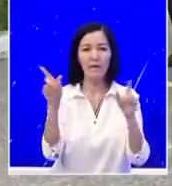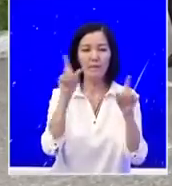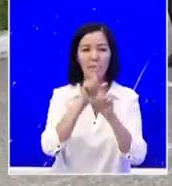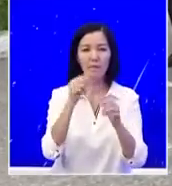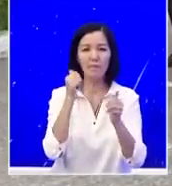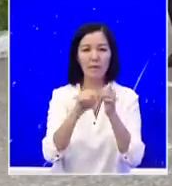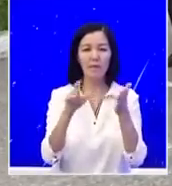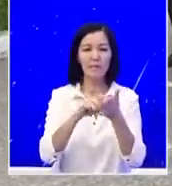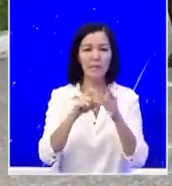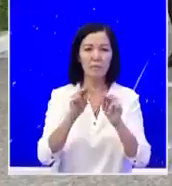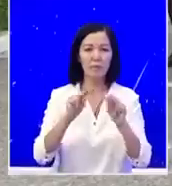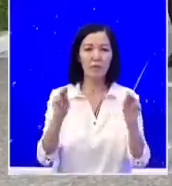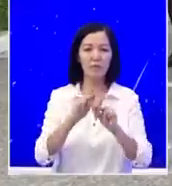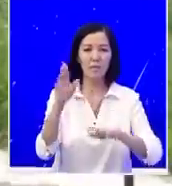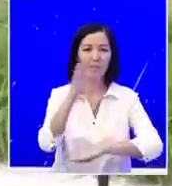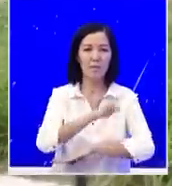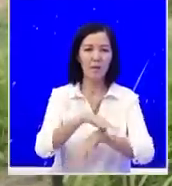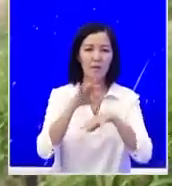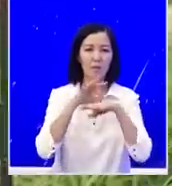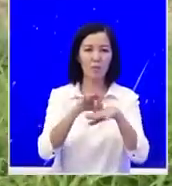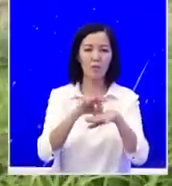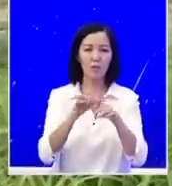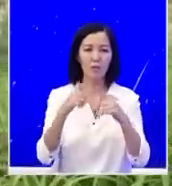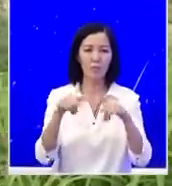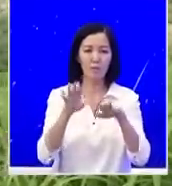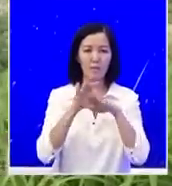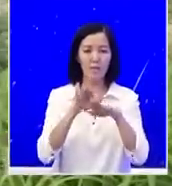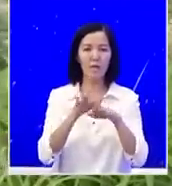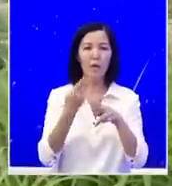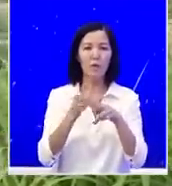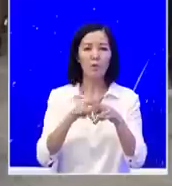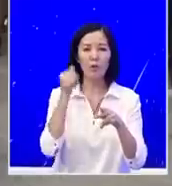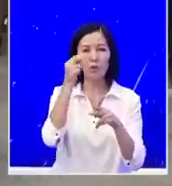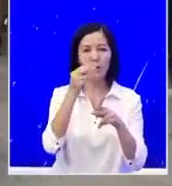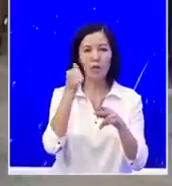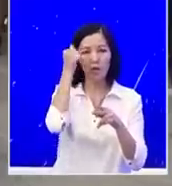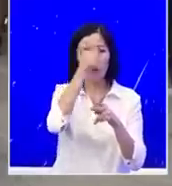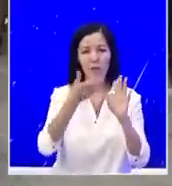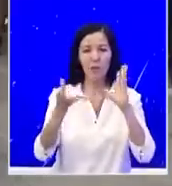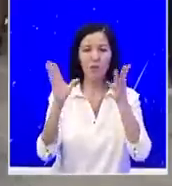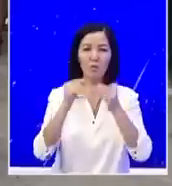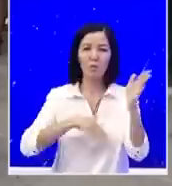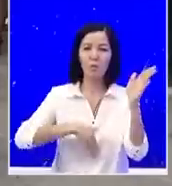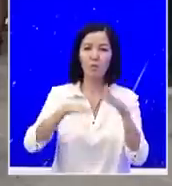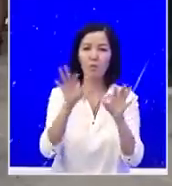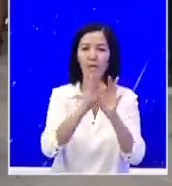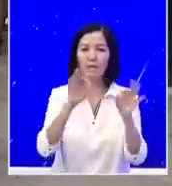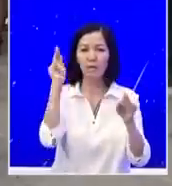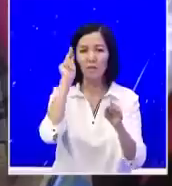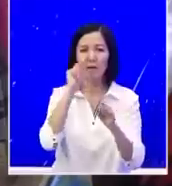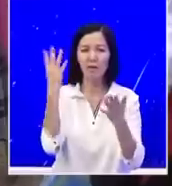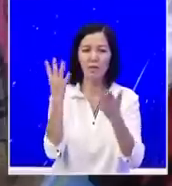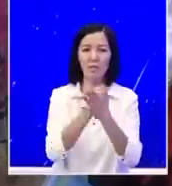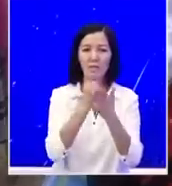сынып ұстаздары сынып сағатын онлайн форматта ұйымдастырады. Себебі жылды қорытындылап, жыл бойына үздік баға көрсетіп жетістікке